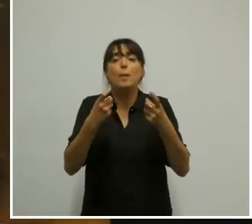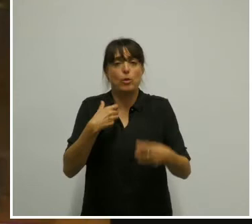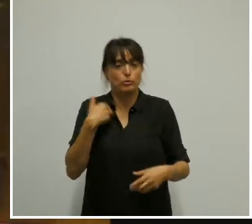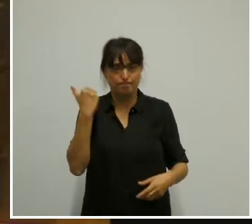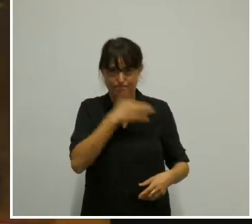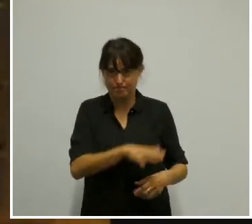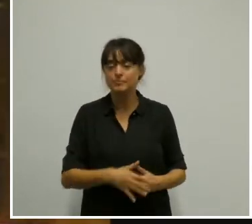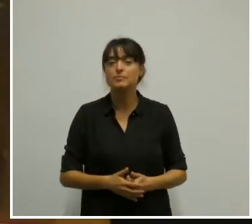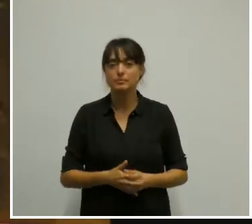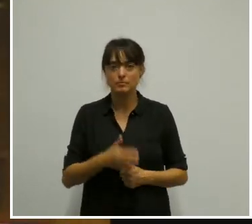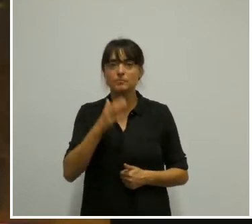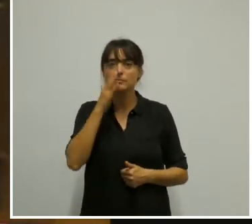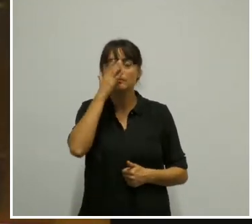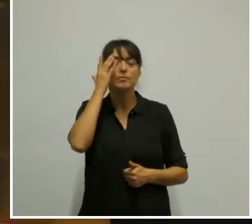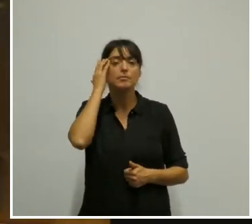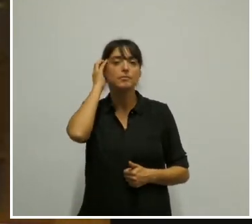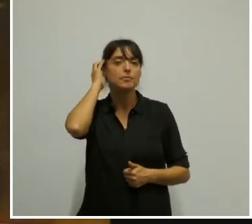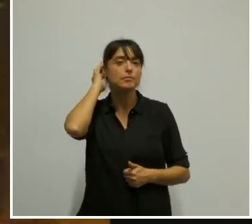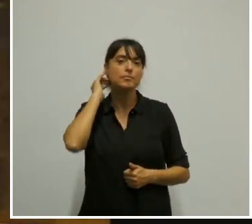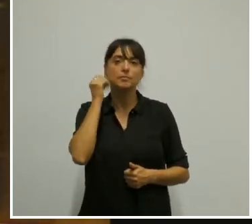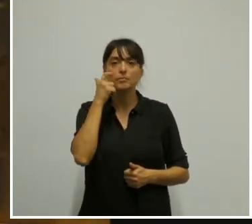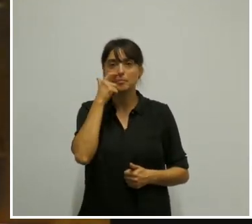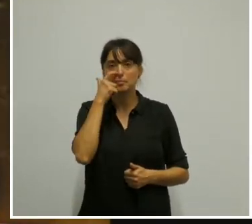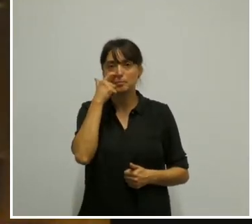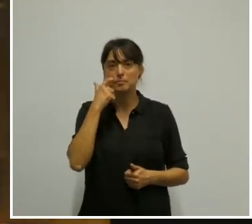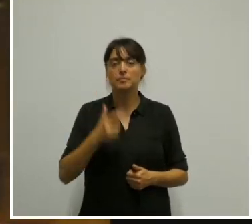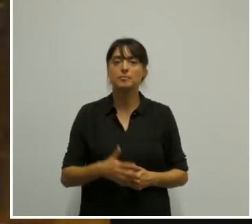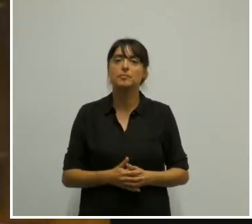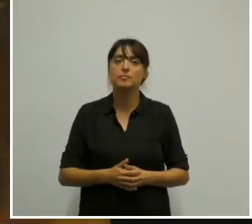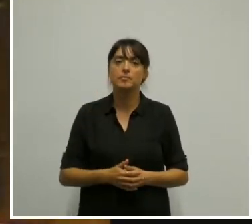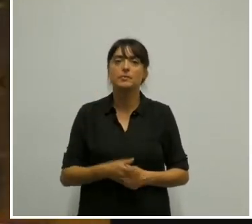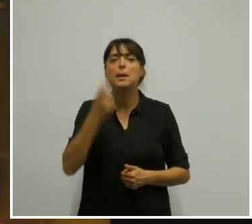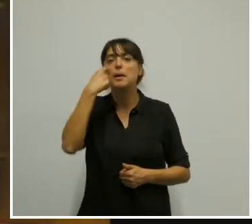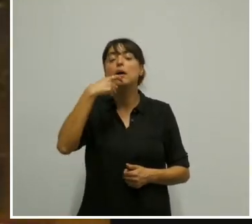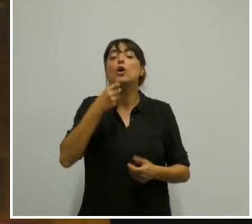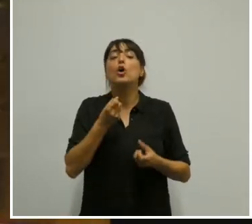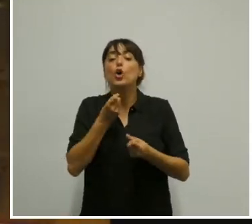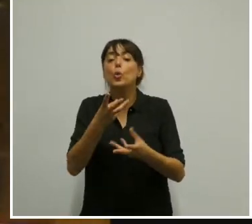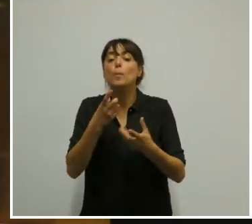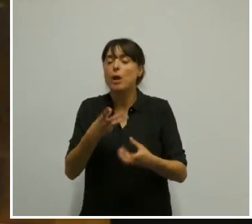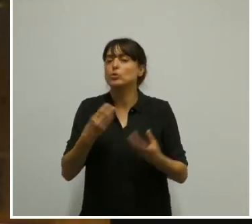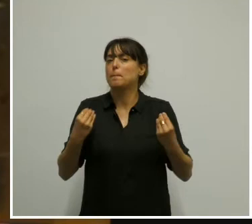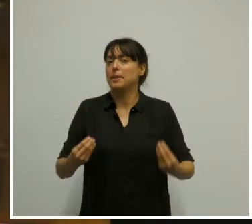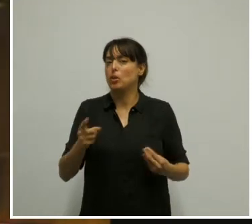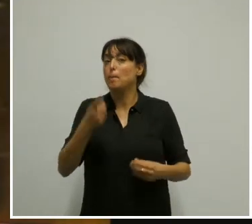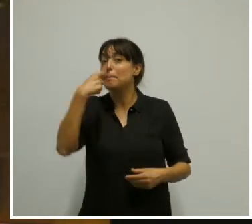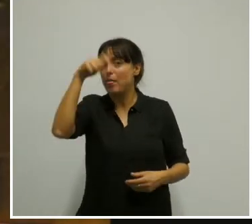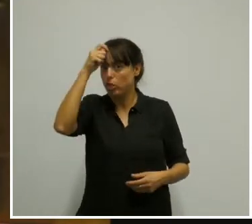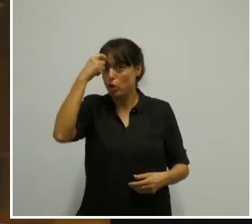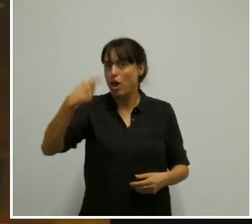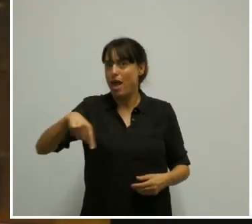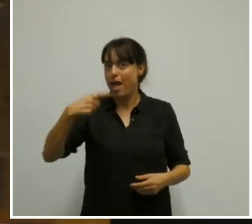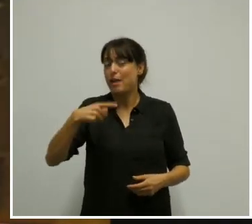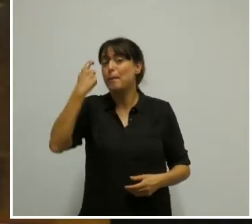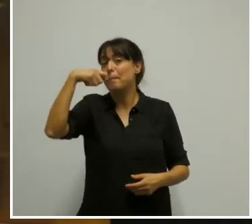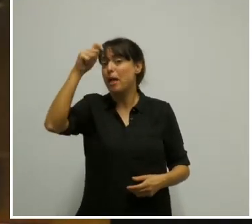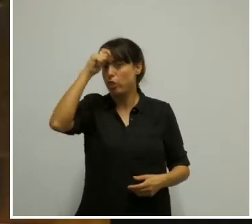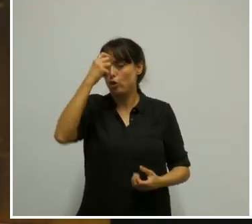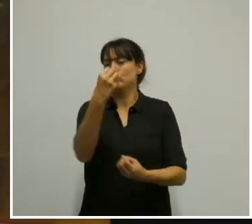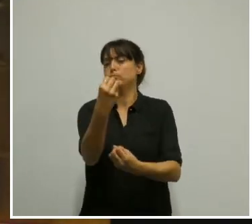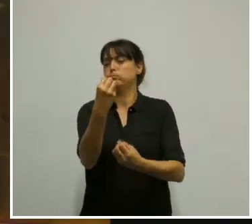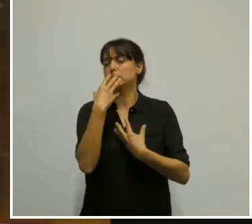tenim de què és el que ha passat. Sí que tenim els de padró. I padró ens indica doncs, això, la baixada